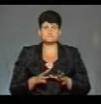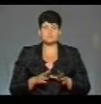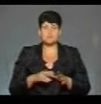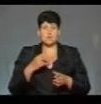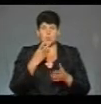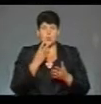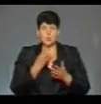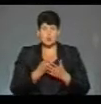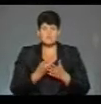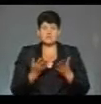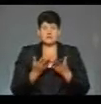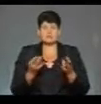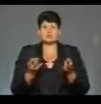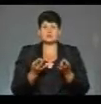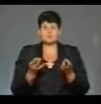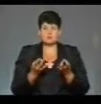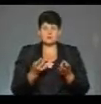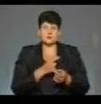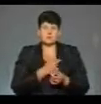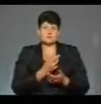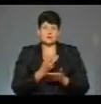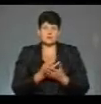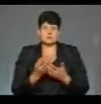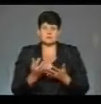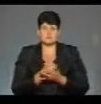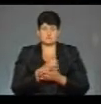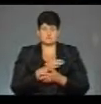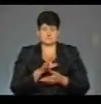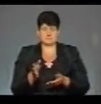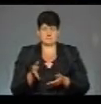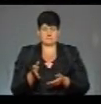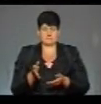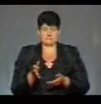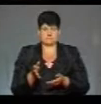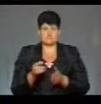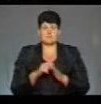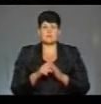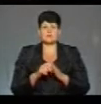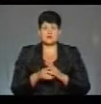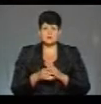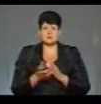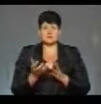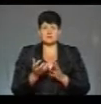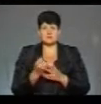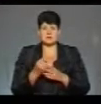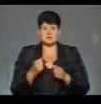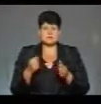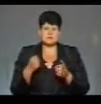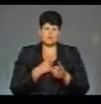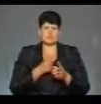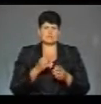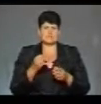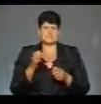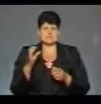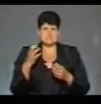ознак, які потребують госпіталізації, не виявлено. Значить, виявлені забої, сінці,